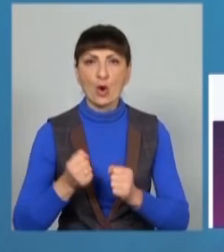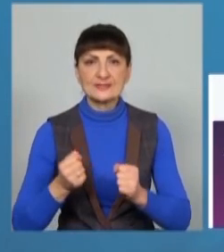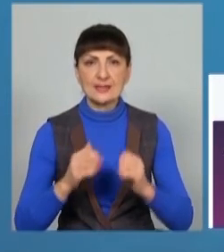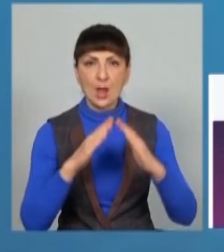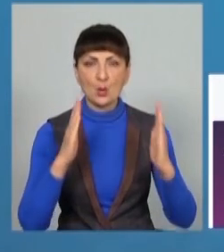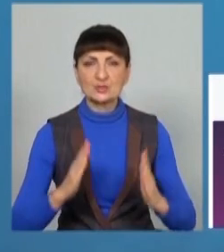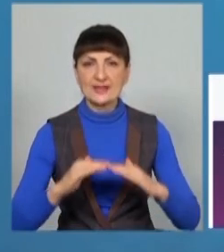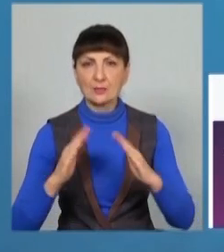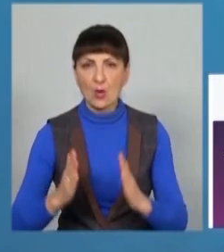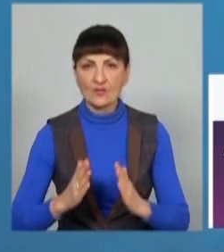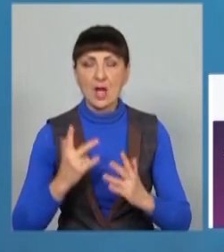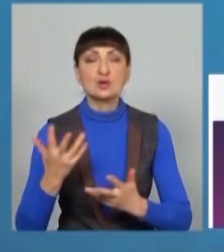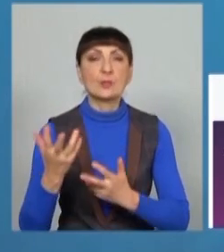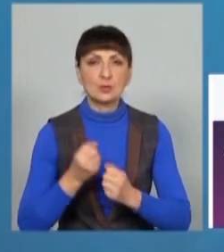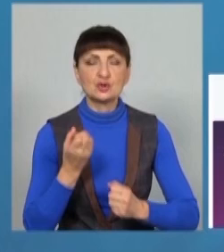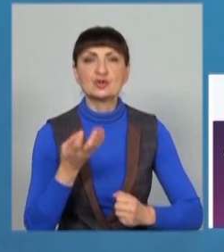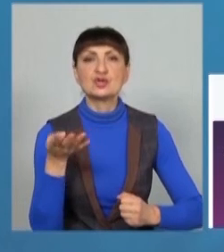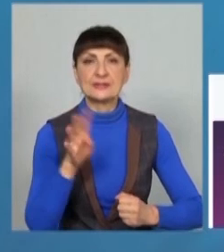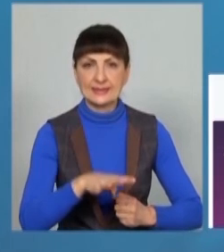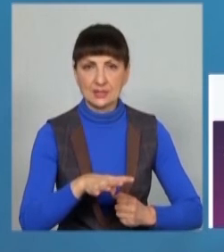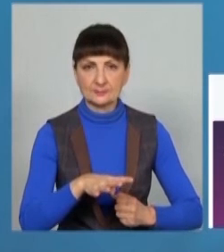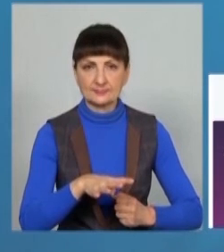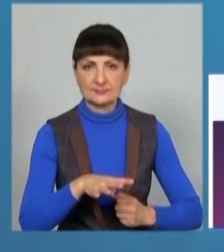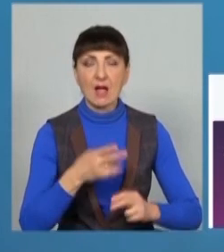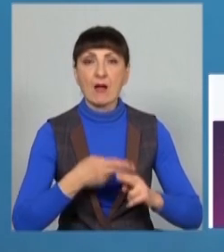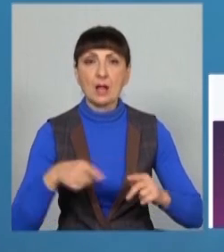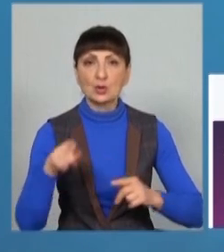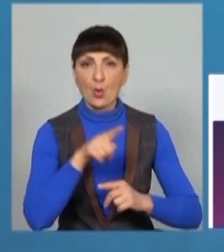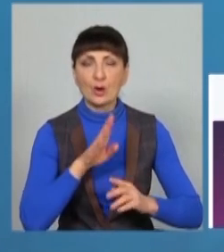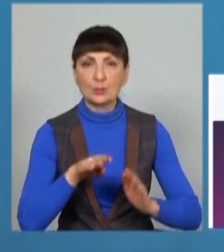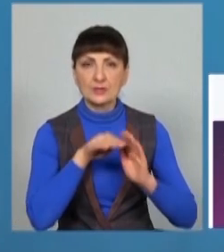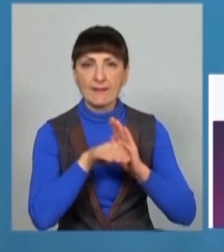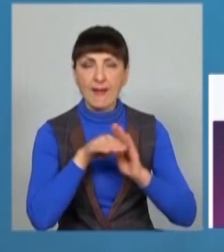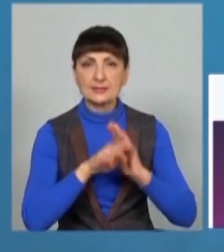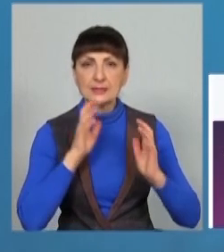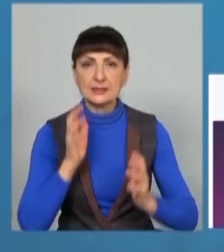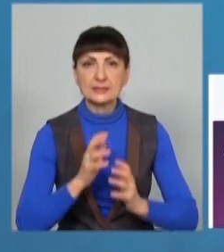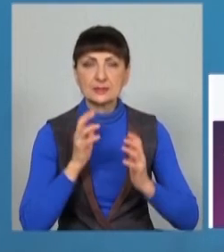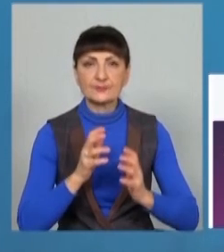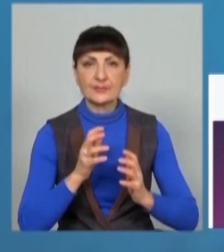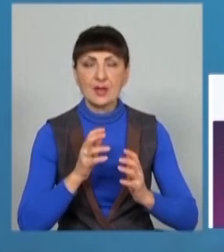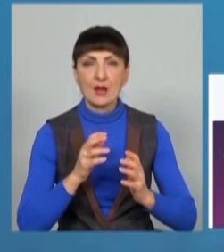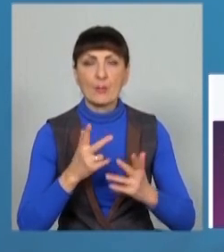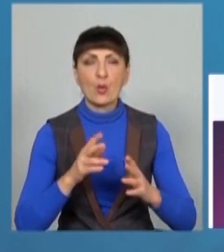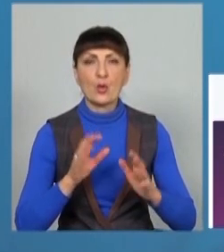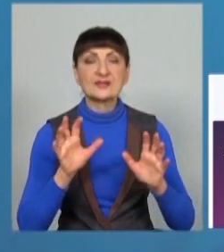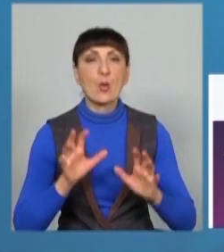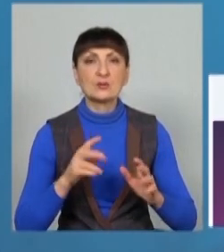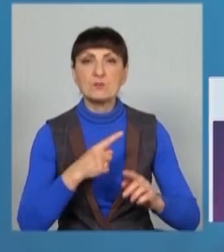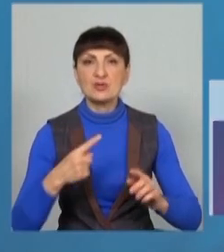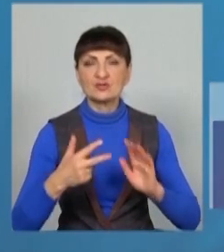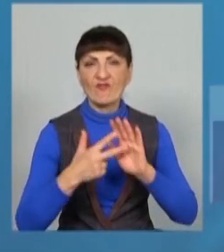ближайшее время получим еще четыре который может хранить по стандартам минус 8 градусов